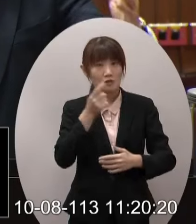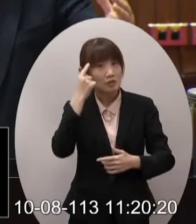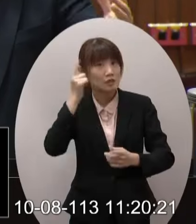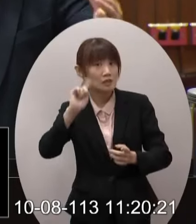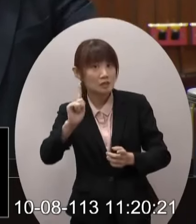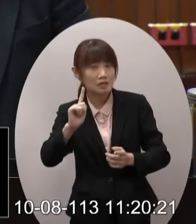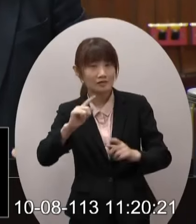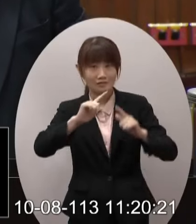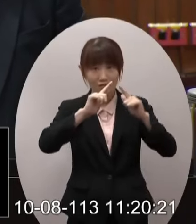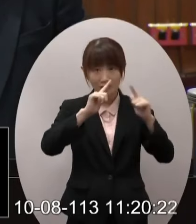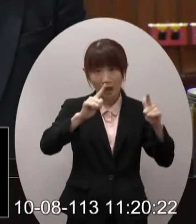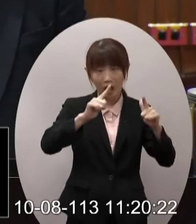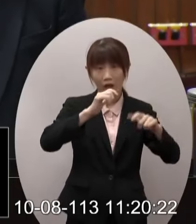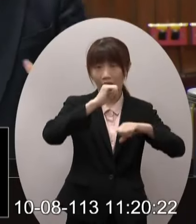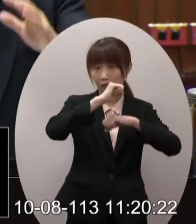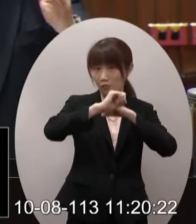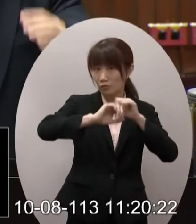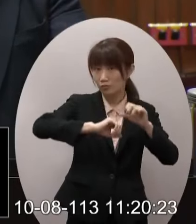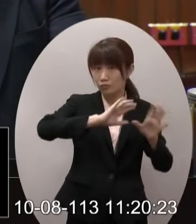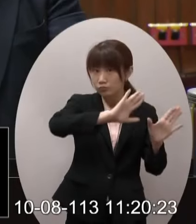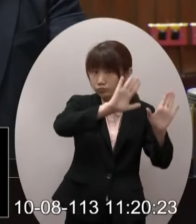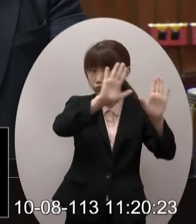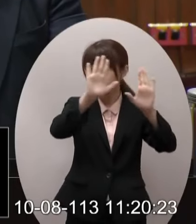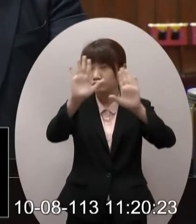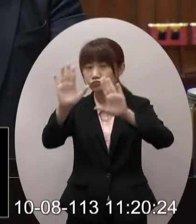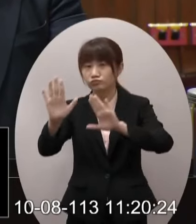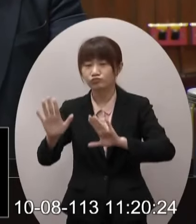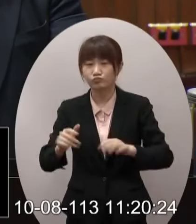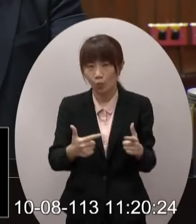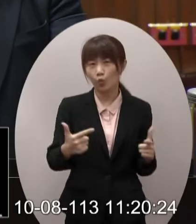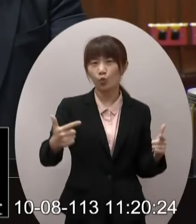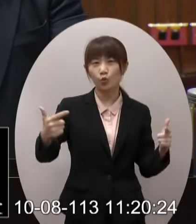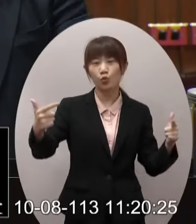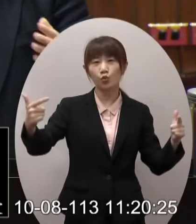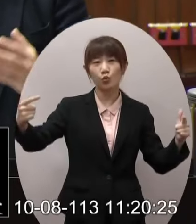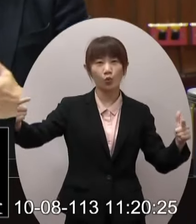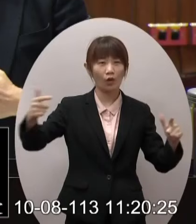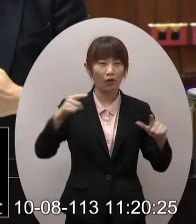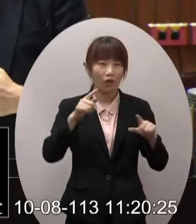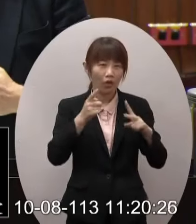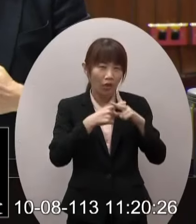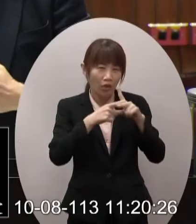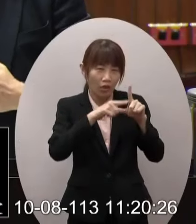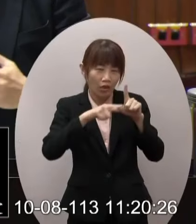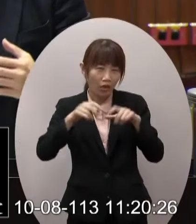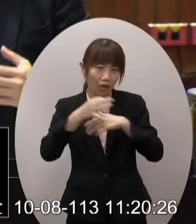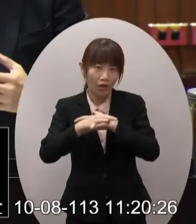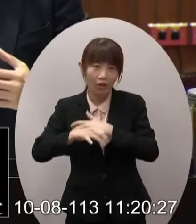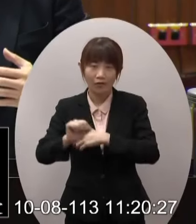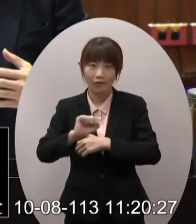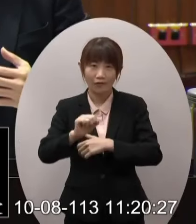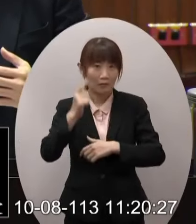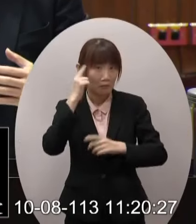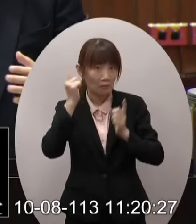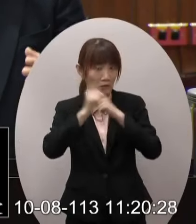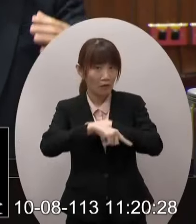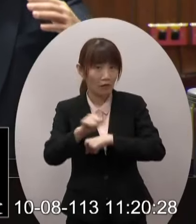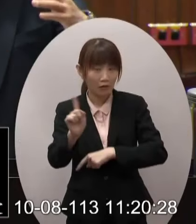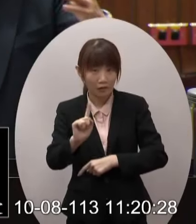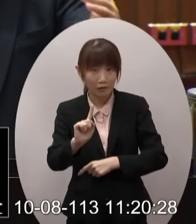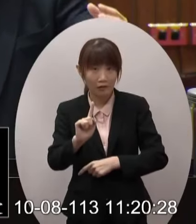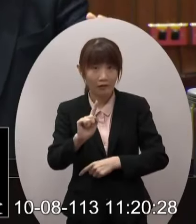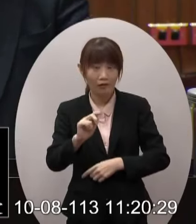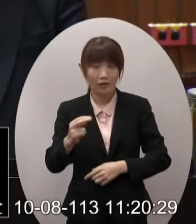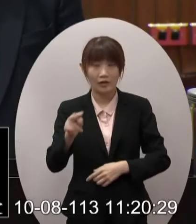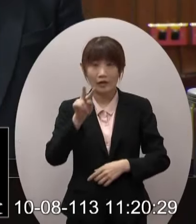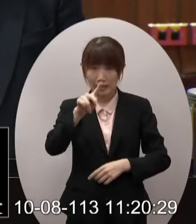真正大的形状是没有角落的。也就是说，我们看待我们